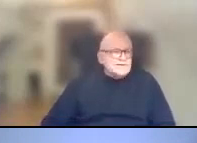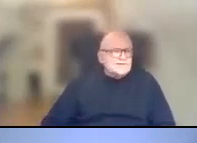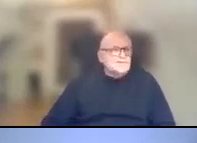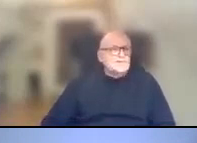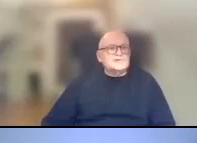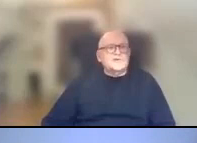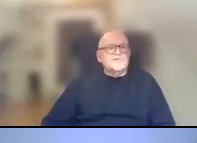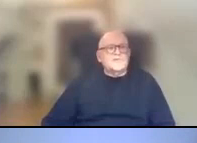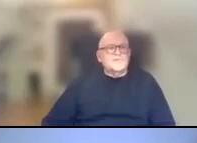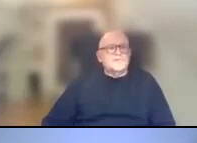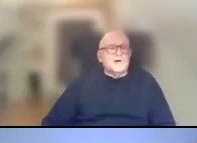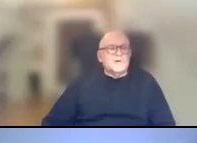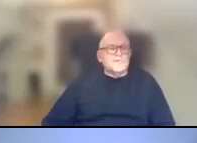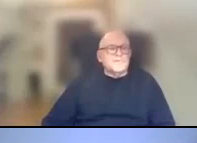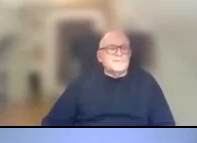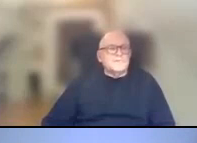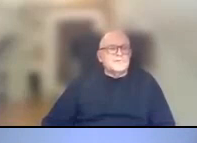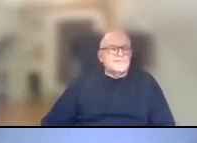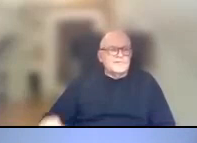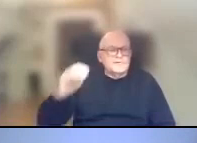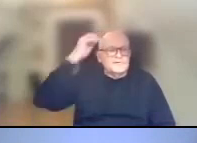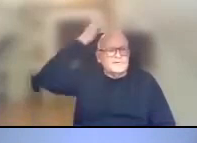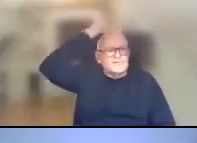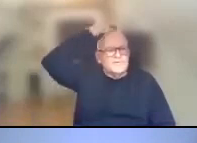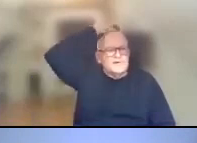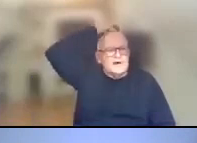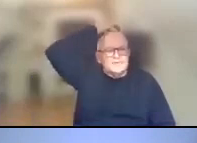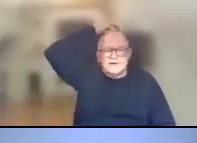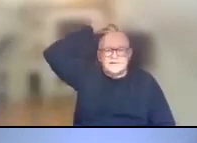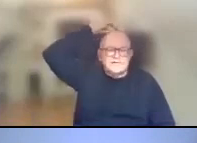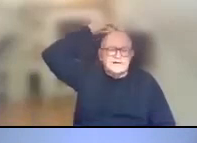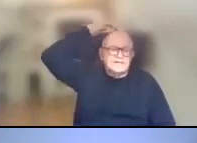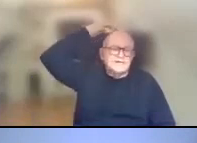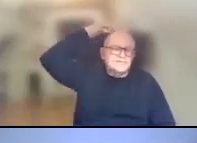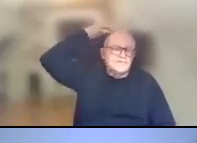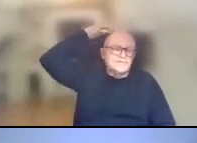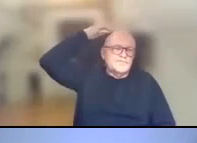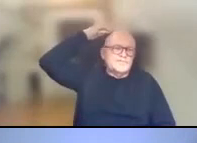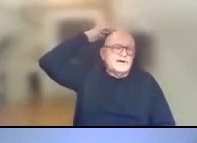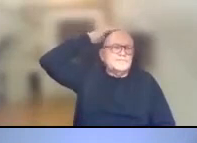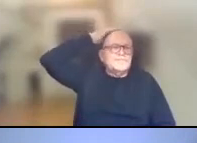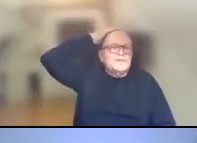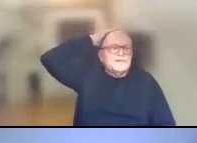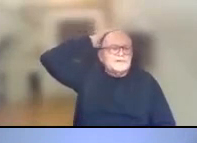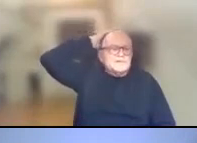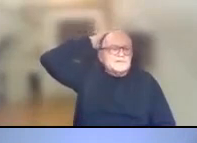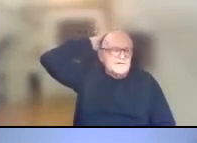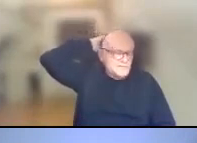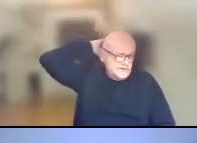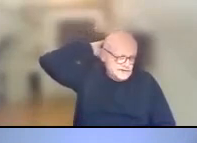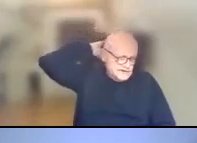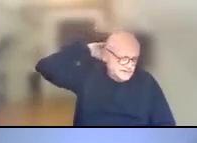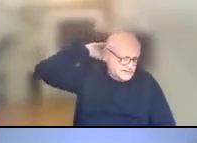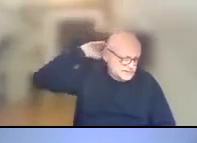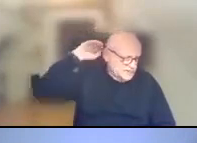Die Reaktion der Geschäftsführung auf die vielen Ungereimtheiten in Sachen Nils Högl war, dass er